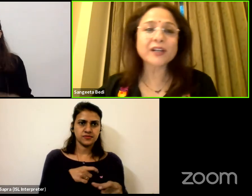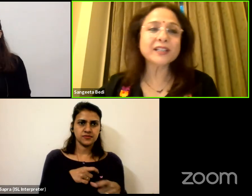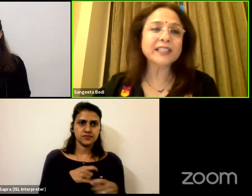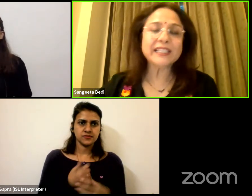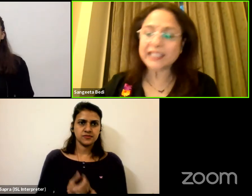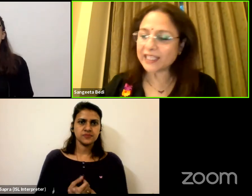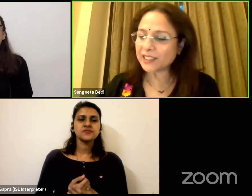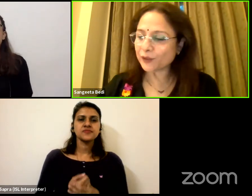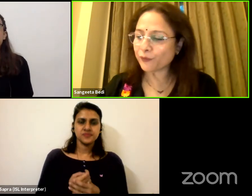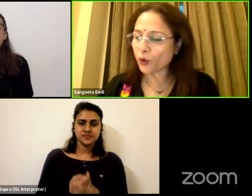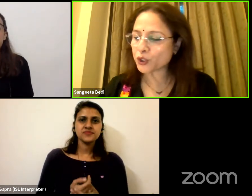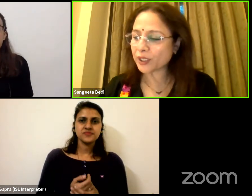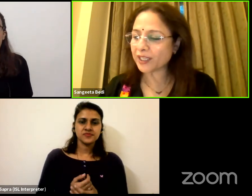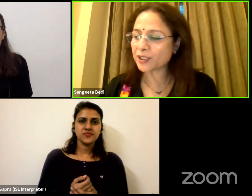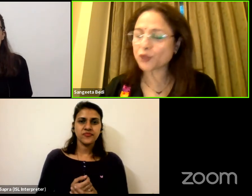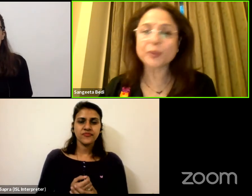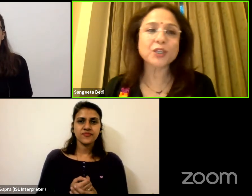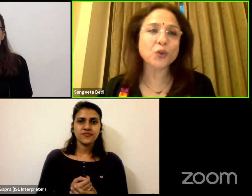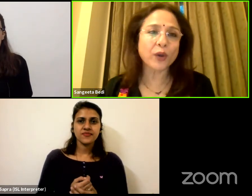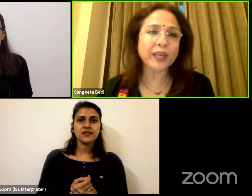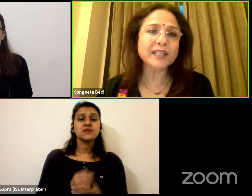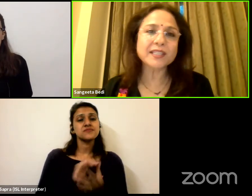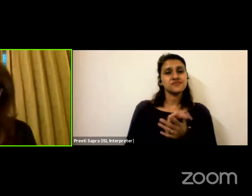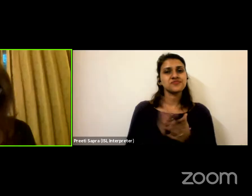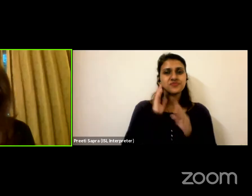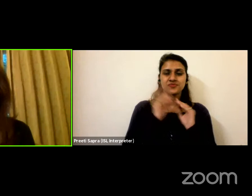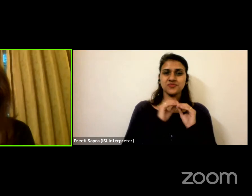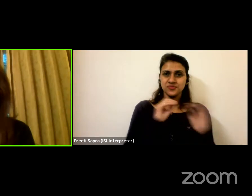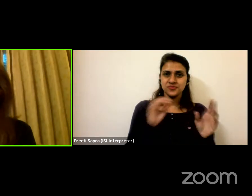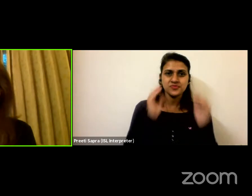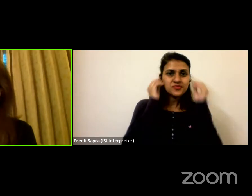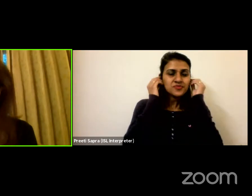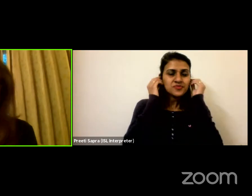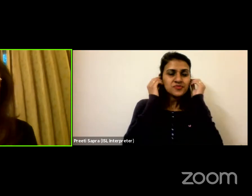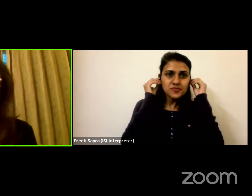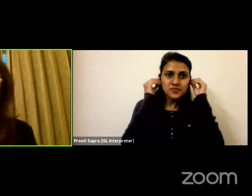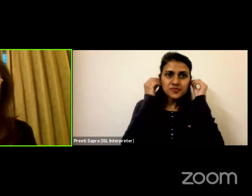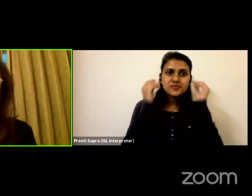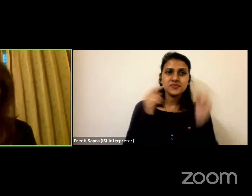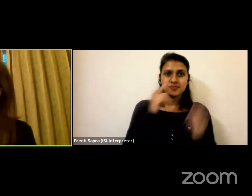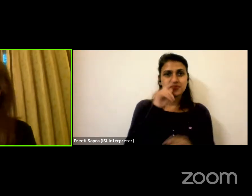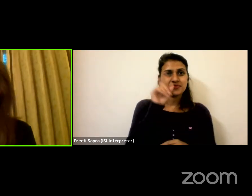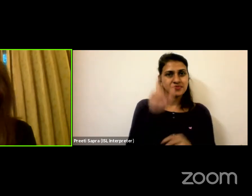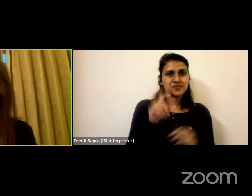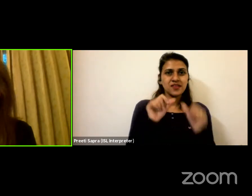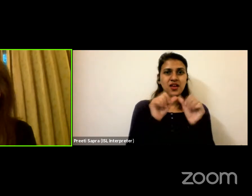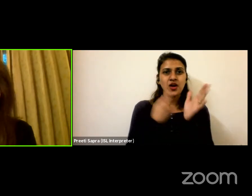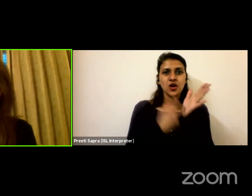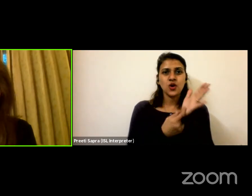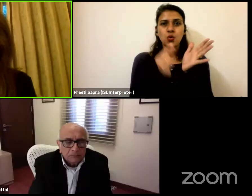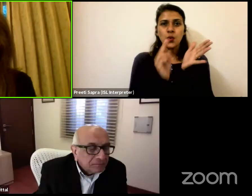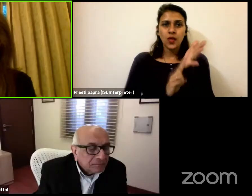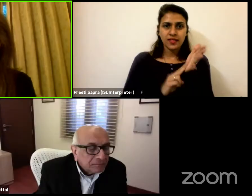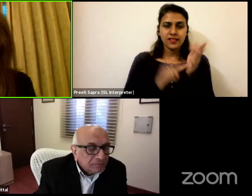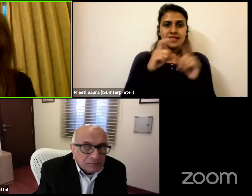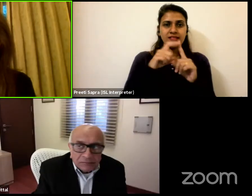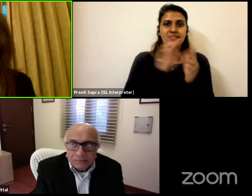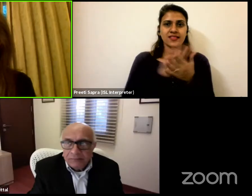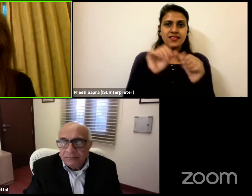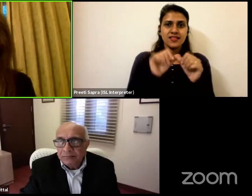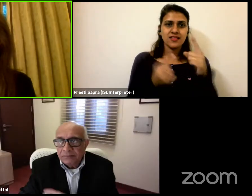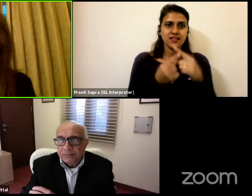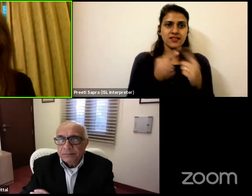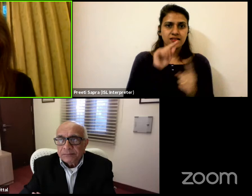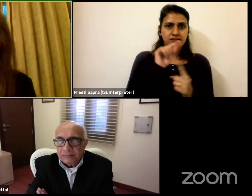Friends, we're indeed fortunate to be joined by Mrs. Arundhati Bhattacharya, Chairperson